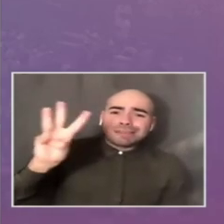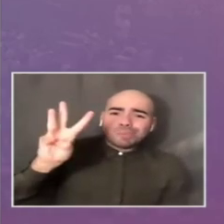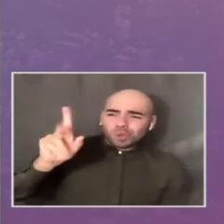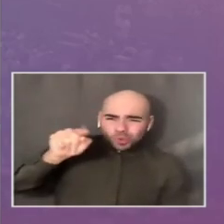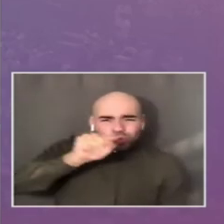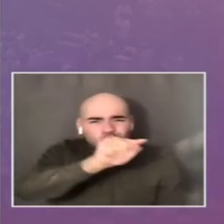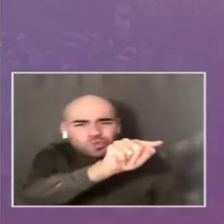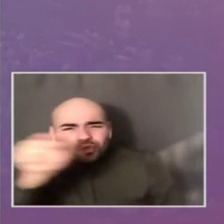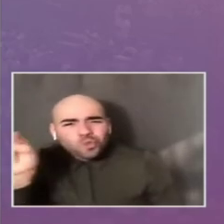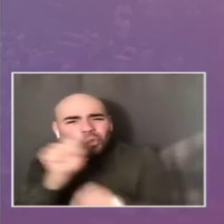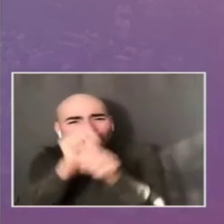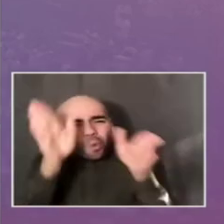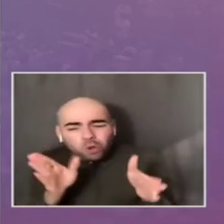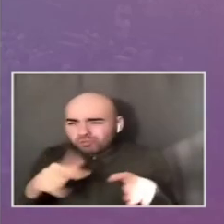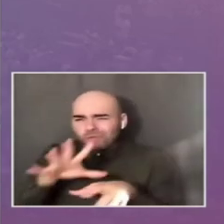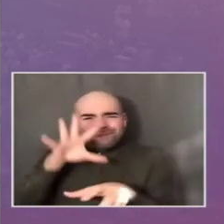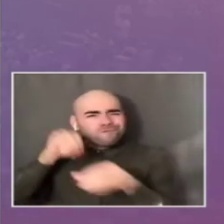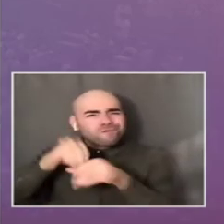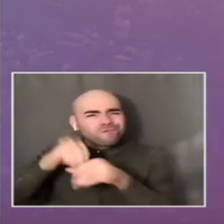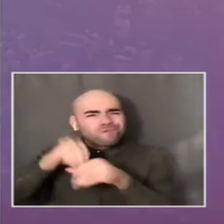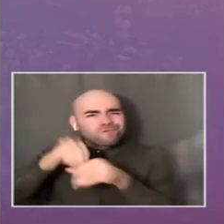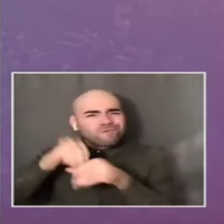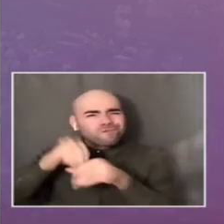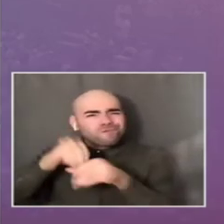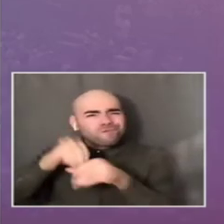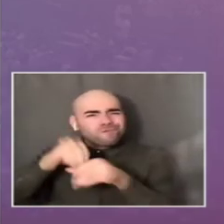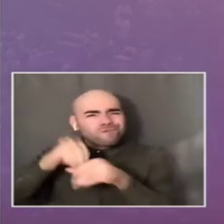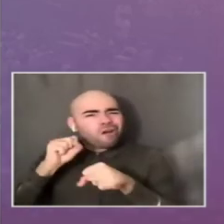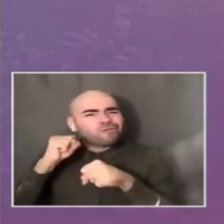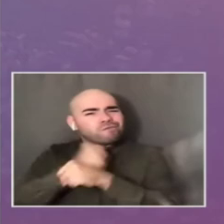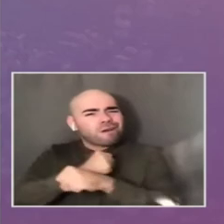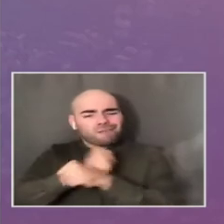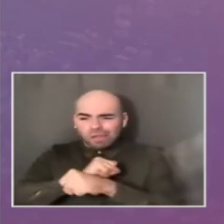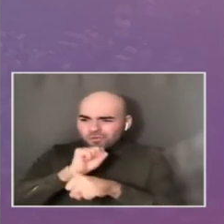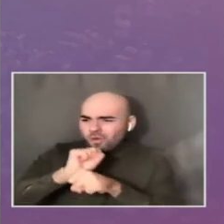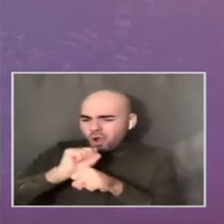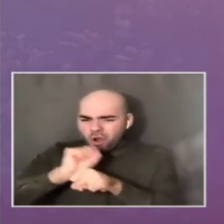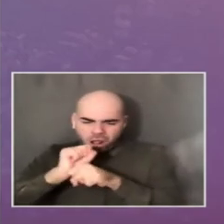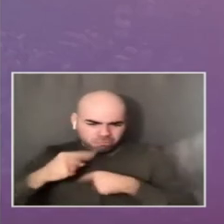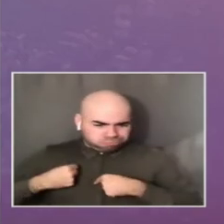continuer sont laissés derrière